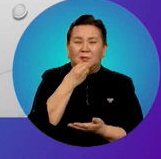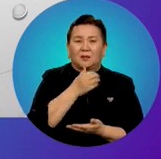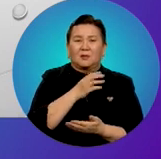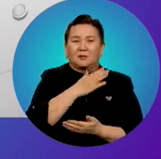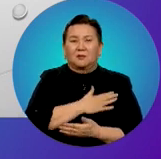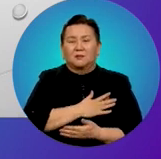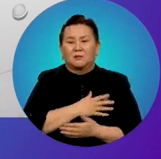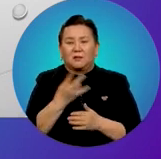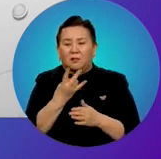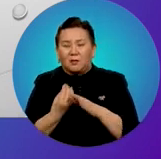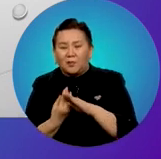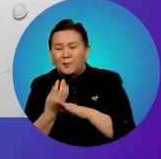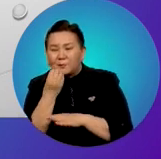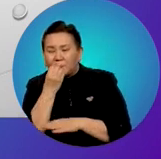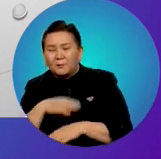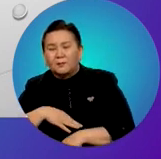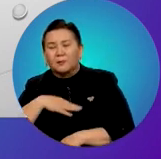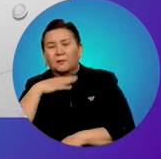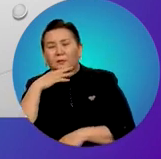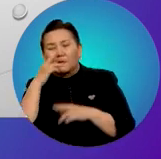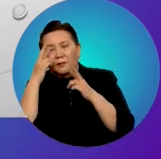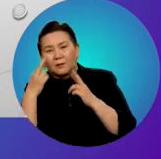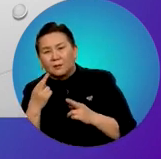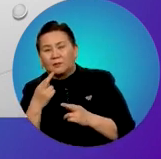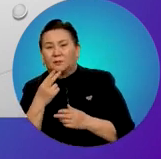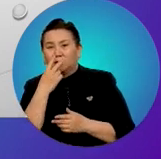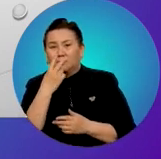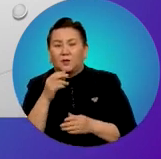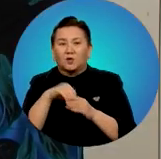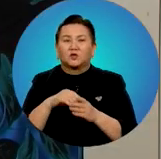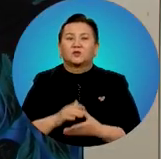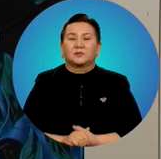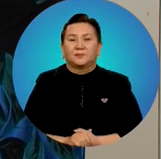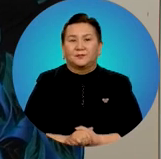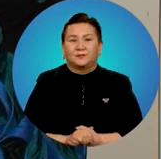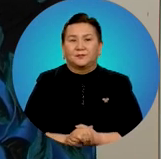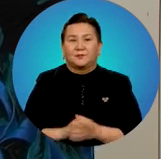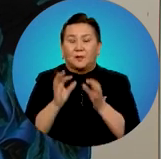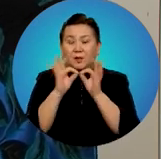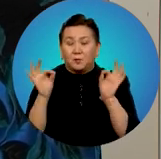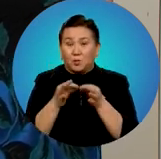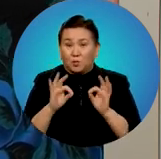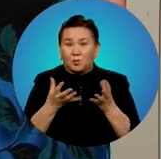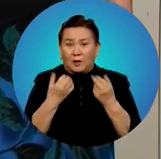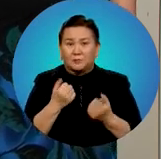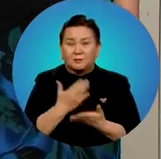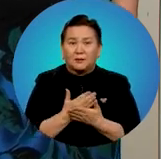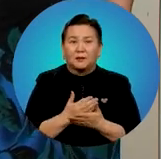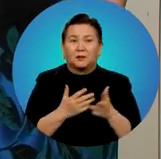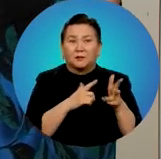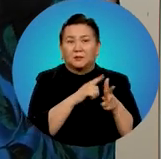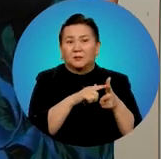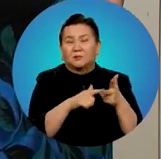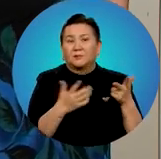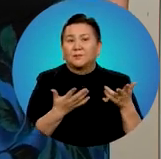хүртэл нялхногоо идэж тэнхэрхээр янзганы анд оролцсон гэсэн ийм хэсгүүдийг авсан байна. За тэгэхээр энд болохоор